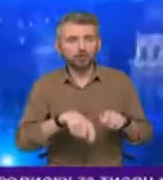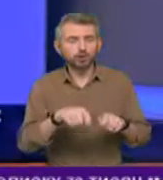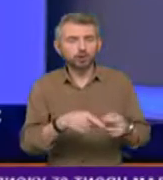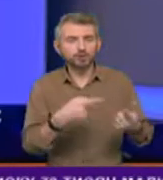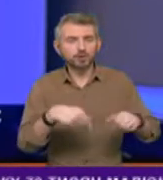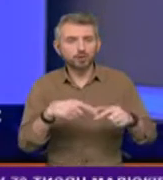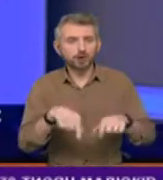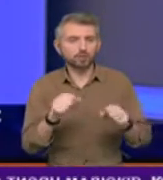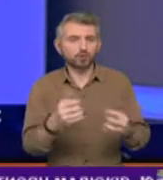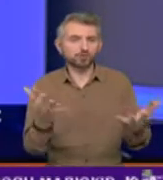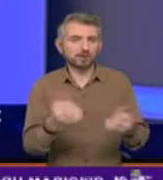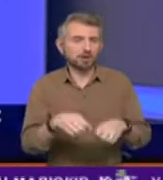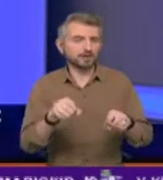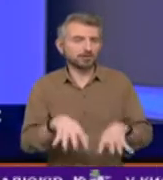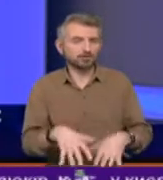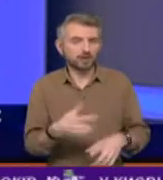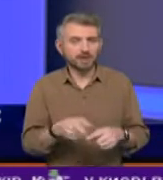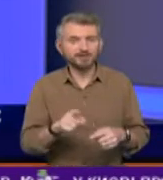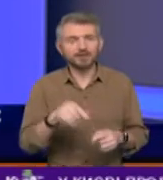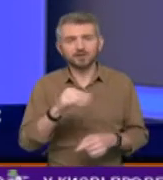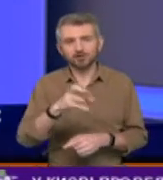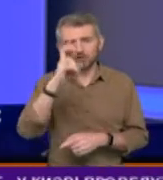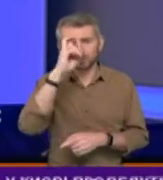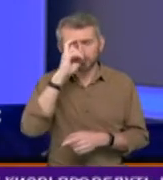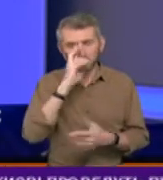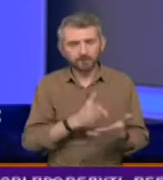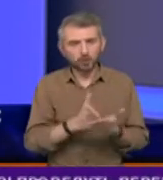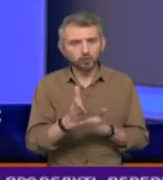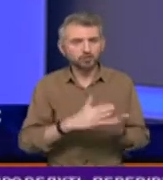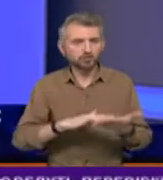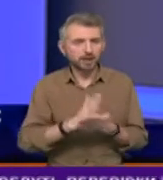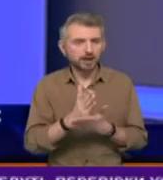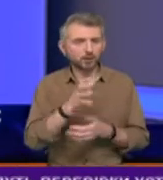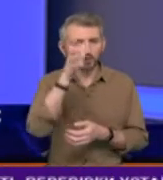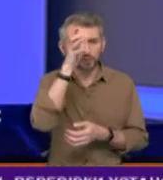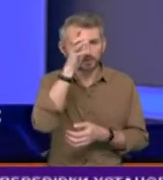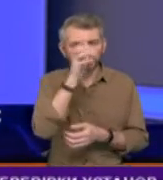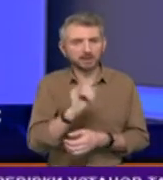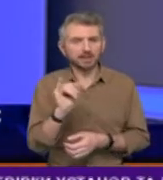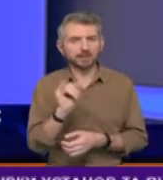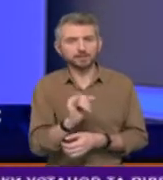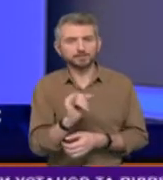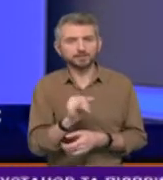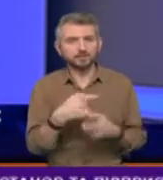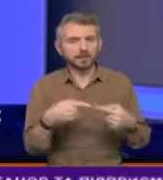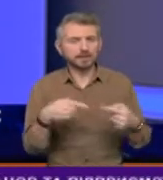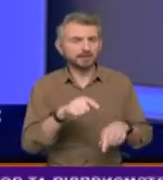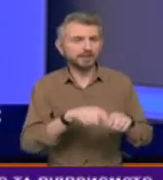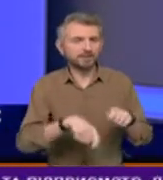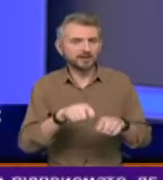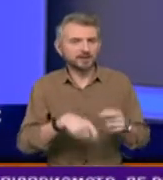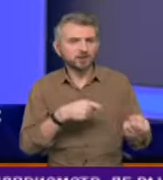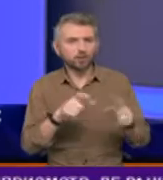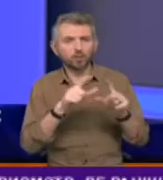рік наша держава в світовому контексті проходить цю історію. І, в принципі, дуже добре, що якраз на